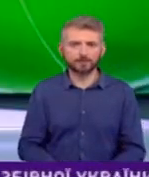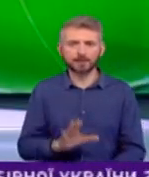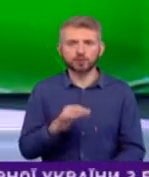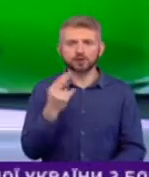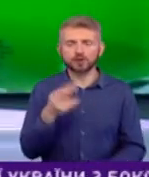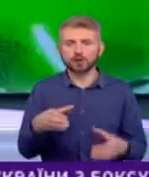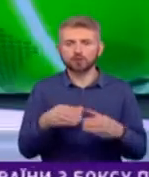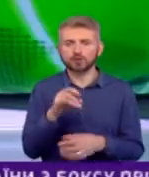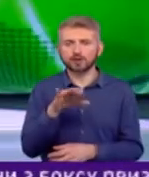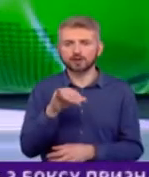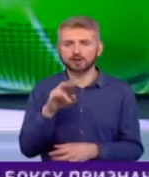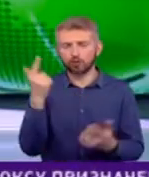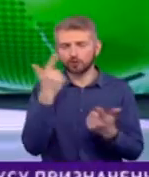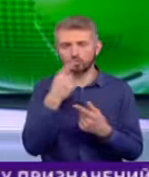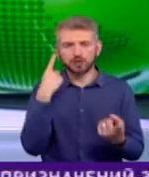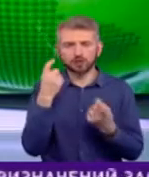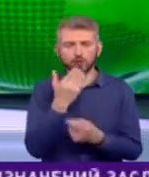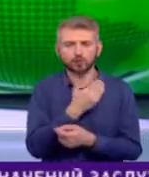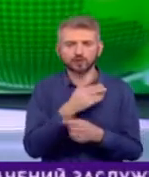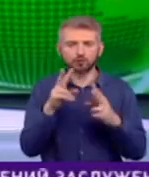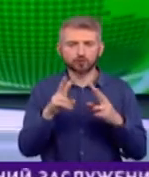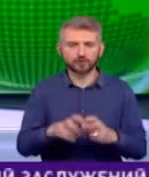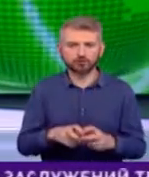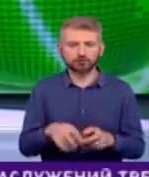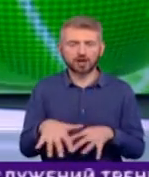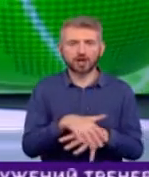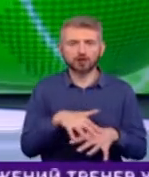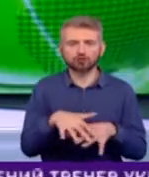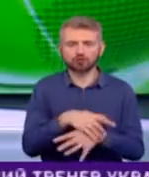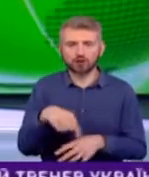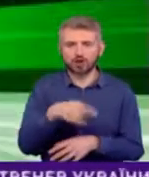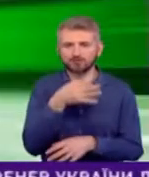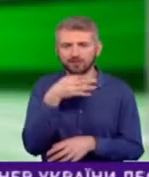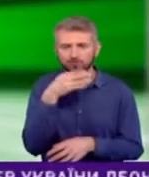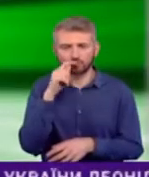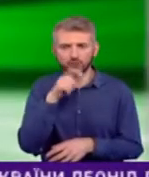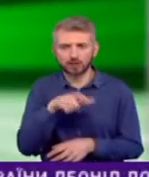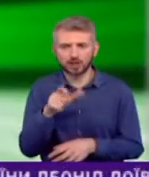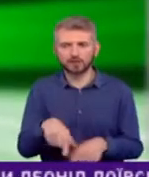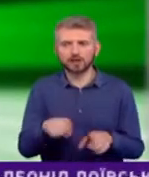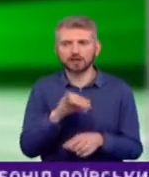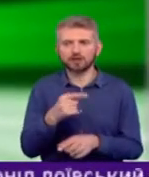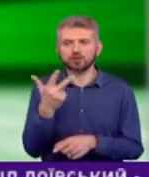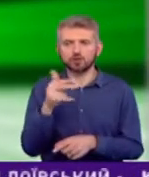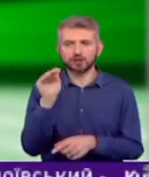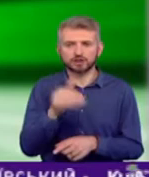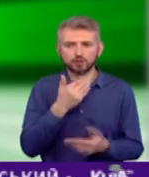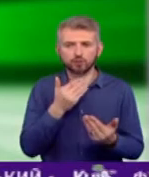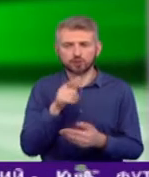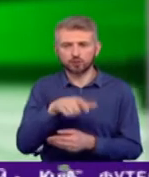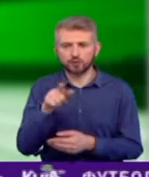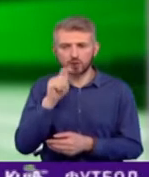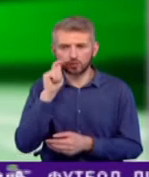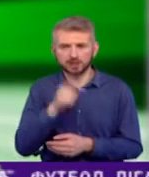Соціологічна група «Рейтинг» оприлюднила дані останнього дослідження електоральних настроїв українців. Так, з 3000 опитаних громадян